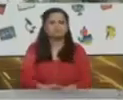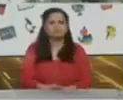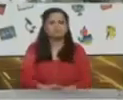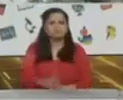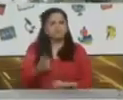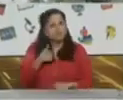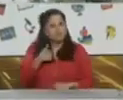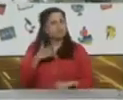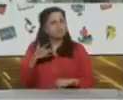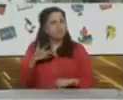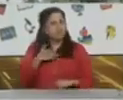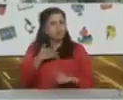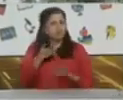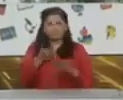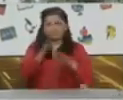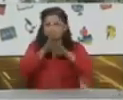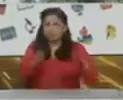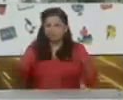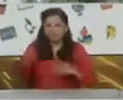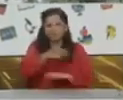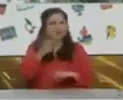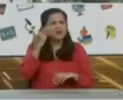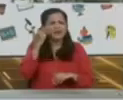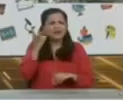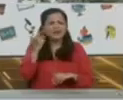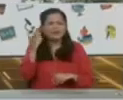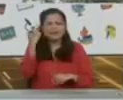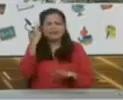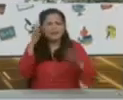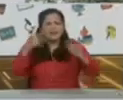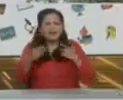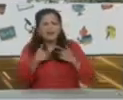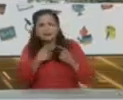मुझे लगता है कि बच्चों के पीछे इसलिए भागना पड़ता है